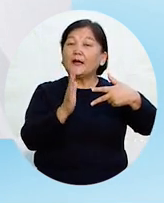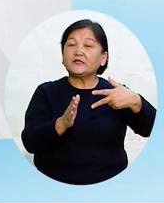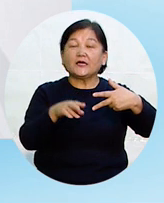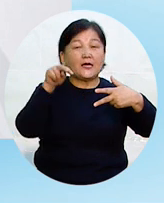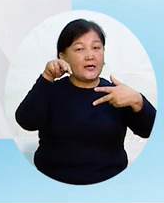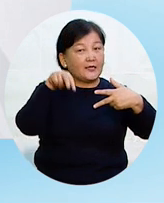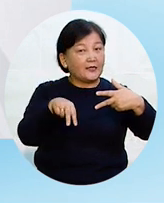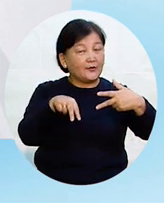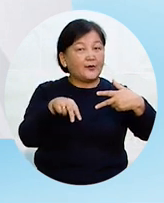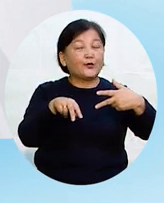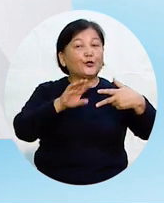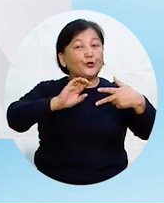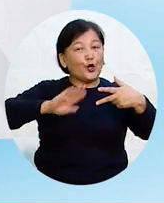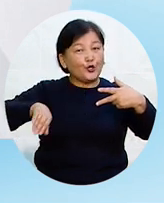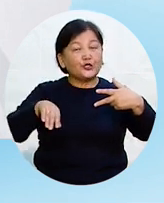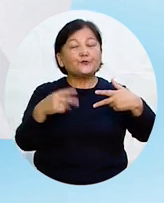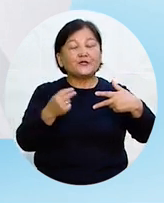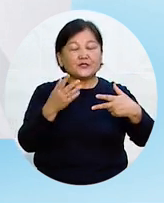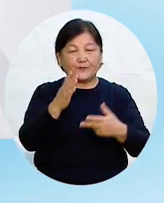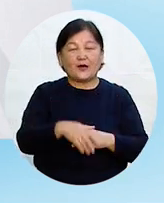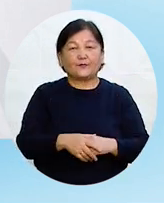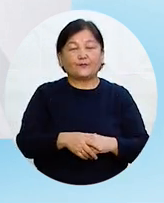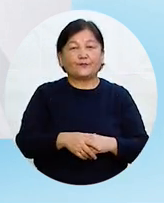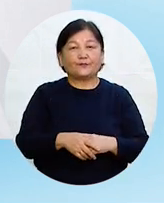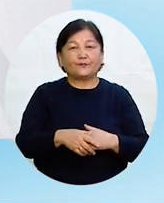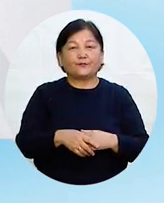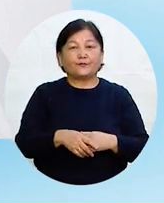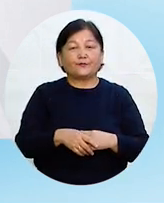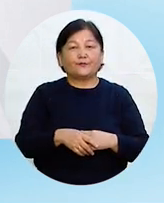ил үсэг орхиц бичигдсэн байна. За жишээг хамтдаа уншия.